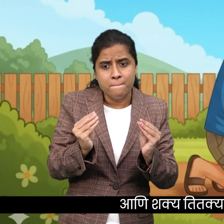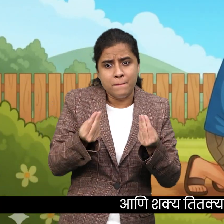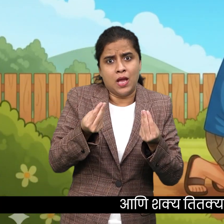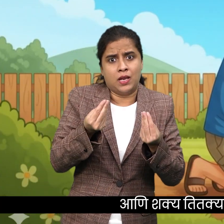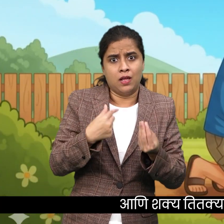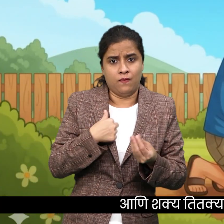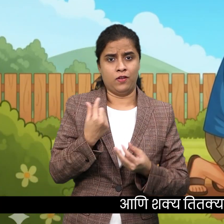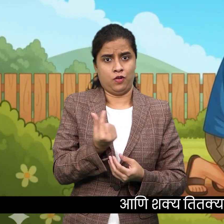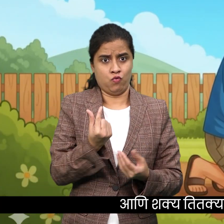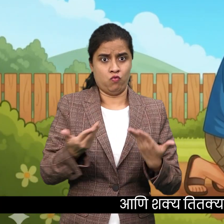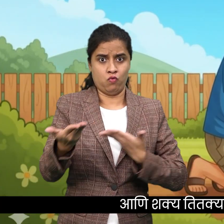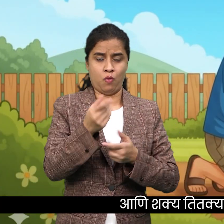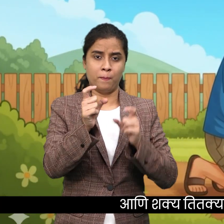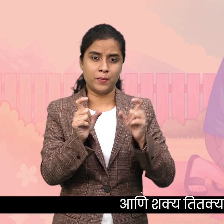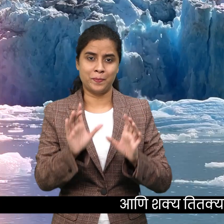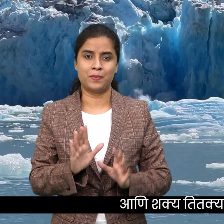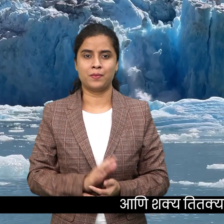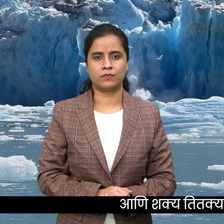करणे.